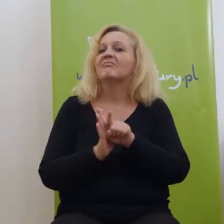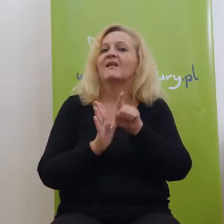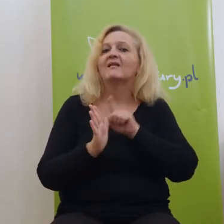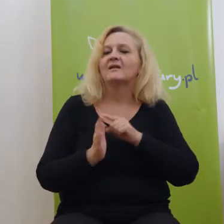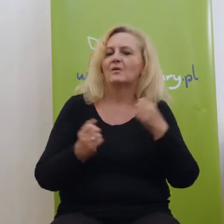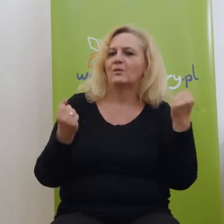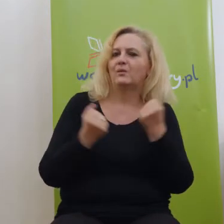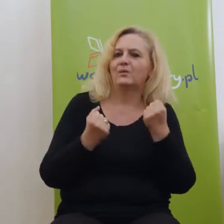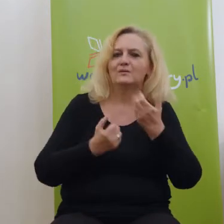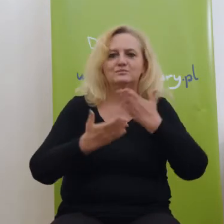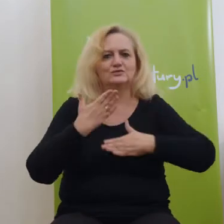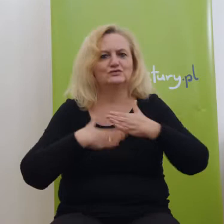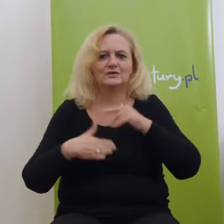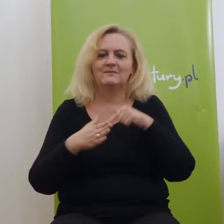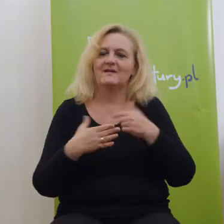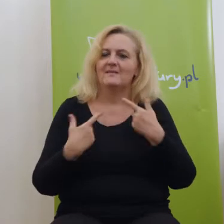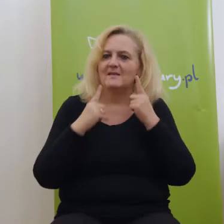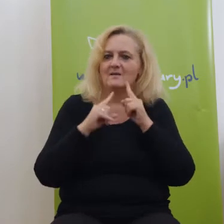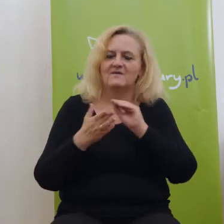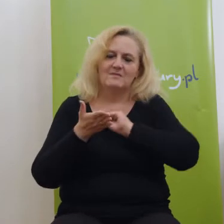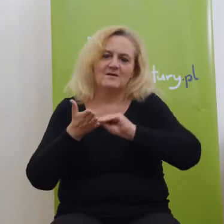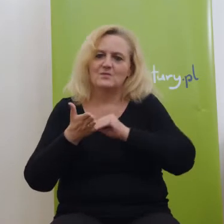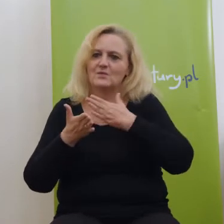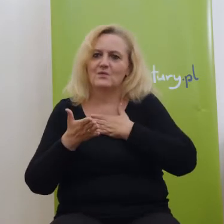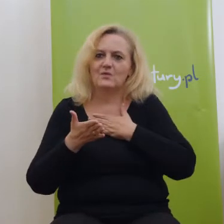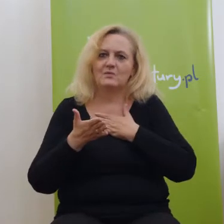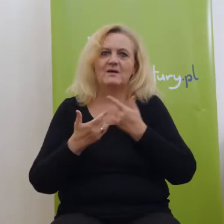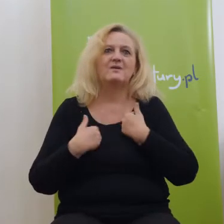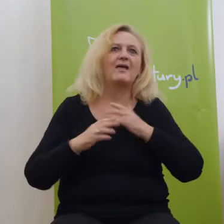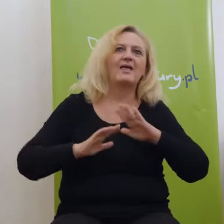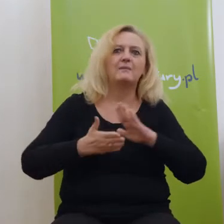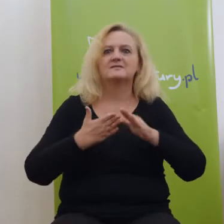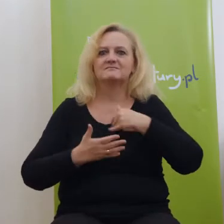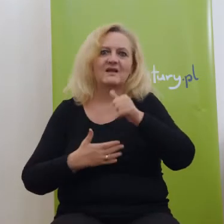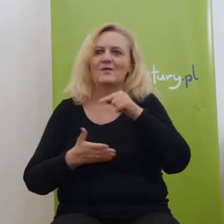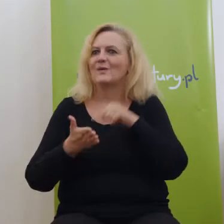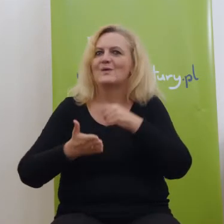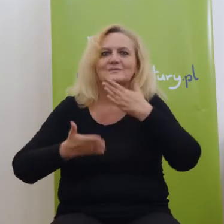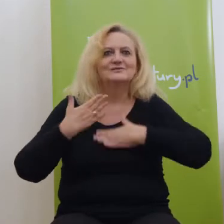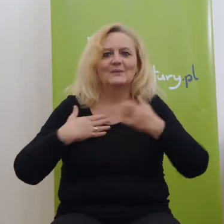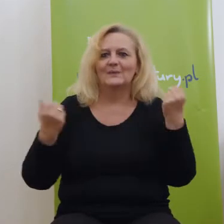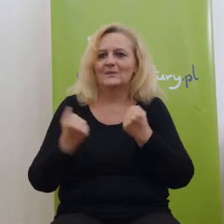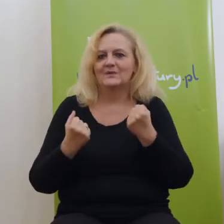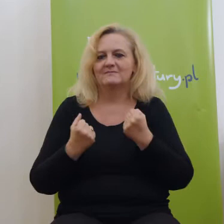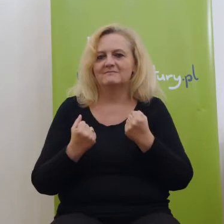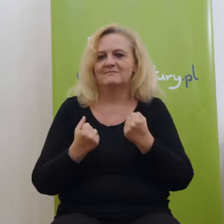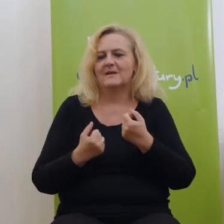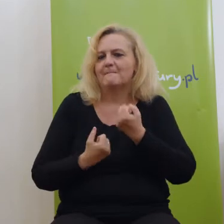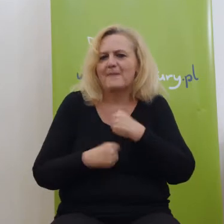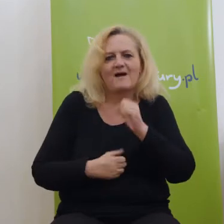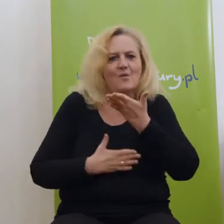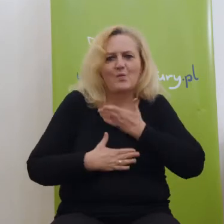tak ogromna organiczna przyjemność, że ja sobie nie jestem w stanie w ogóle tego odmówić, dlatego piszę, bo mi to sprawia przyjemność. Po prostu horrendalnie to